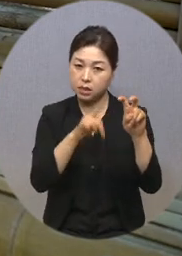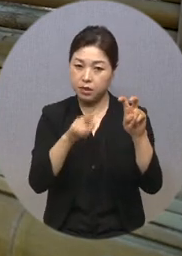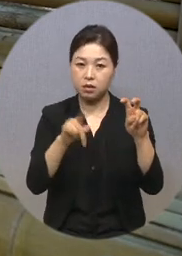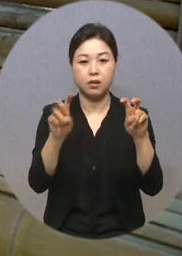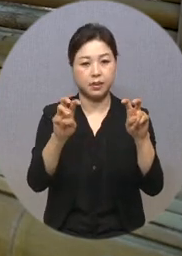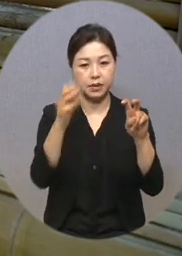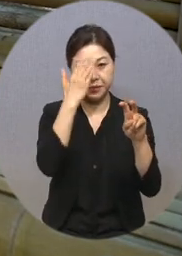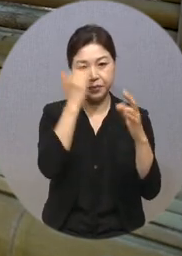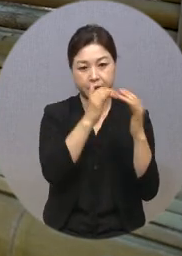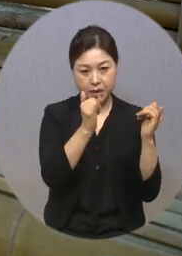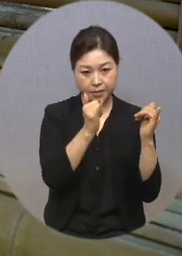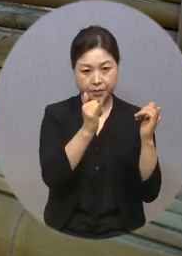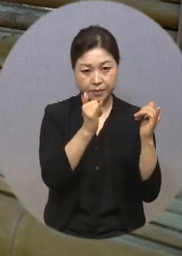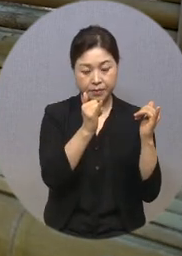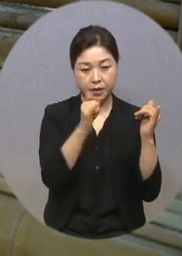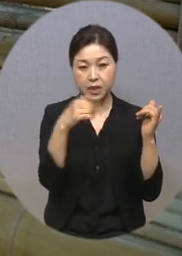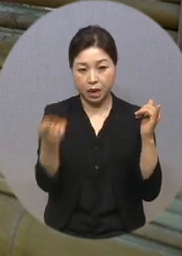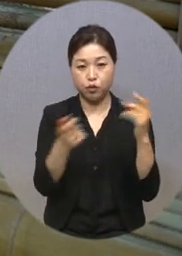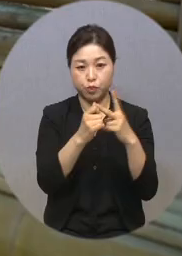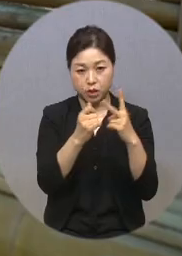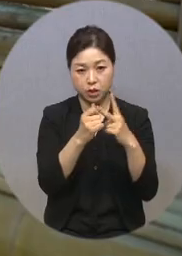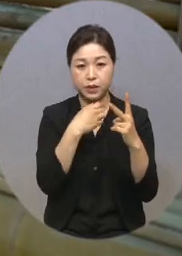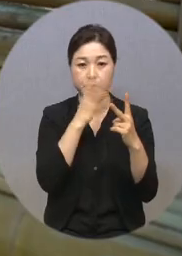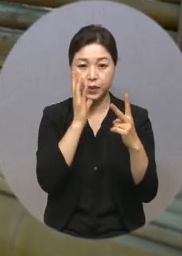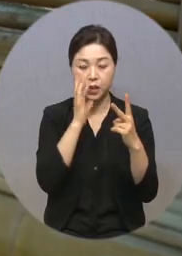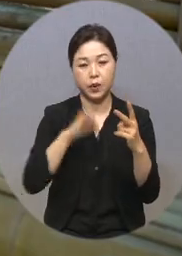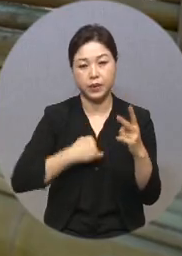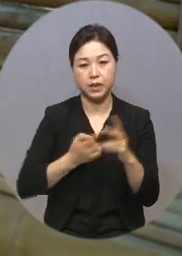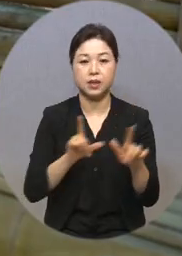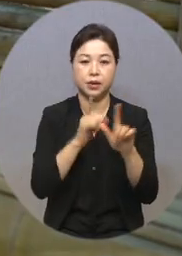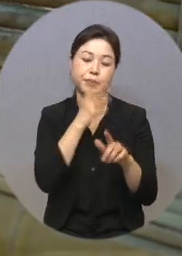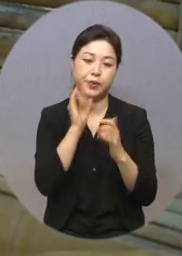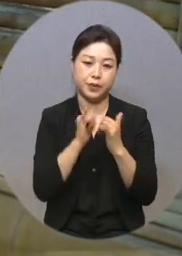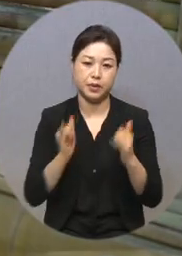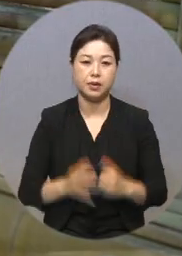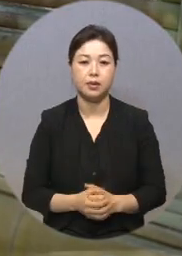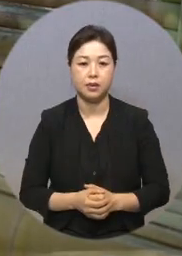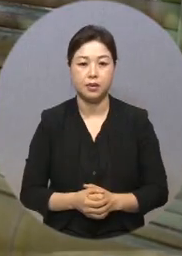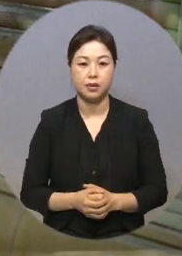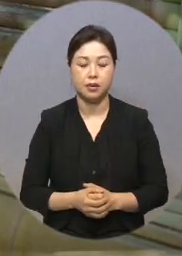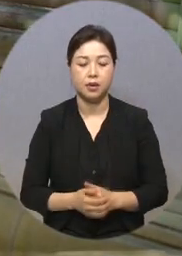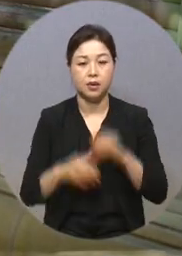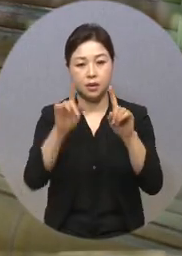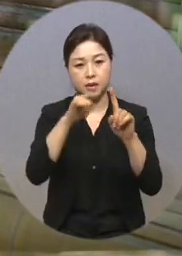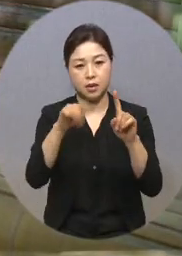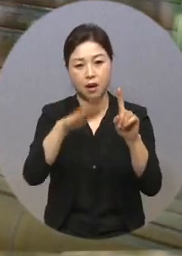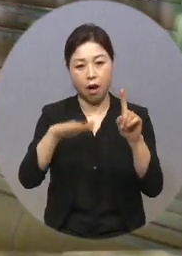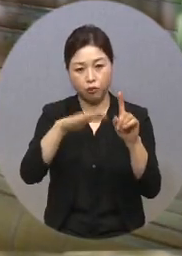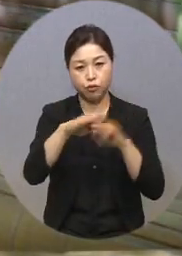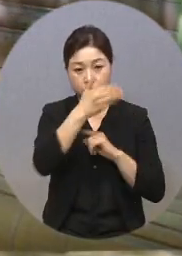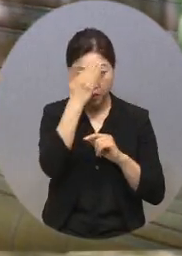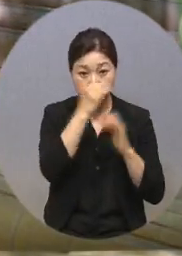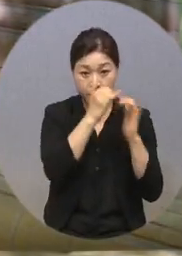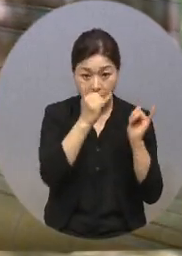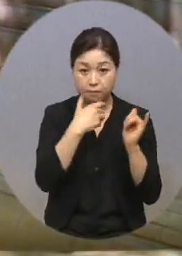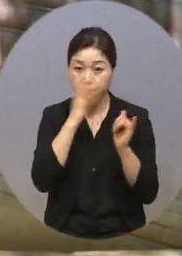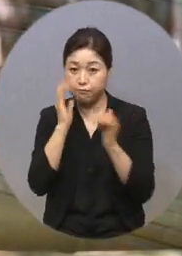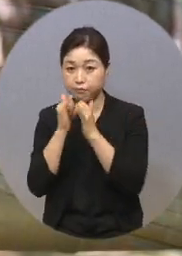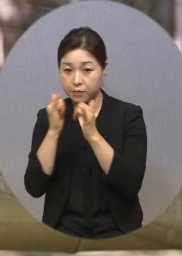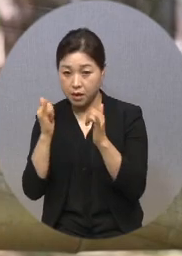층이 차지하고 있고, 그 다음으로는 고령층의 독거노인들이 차지하고 있습니다. 이렇게 1인 가구는 젊은 층과